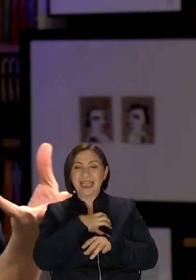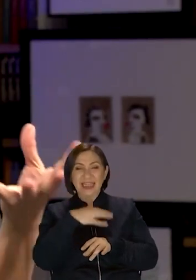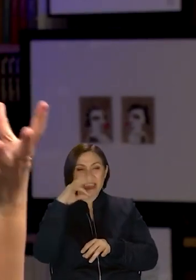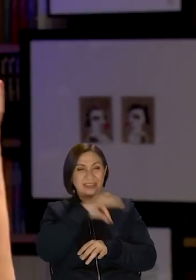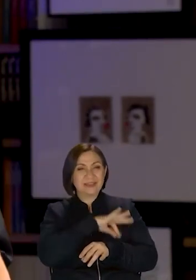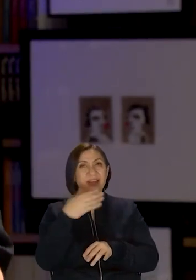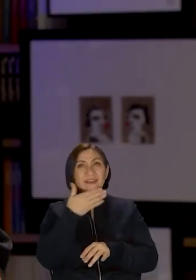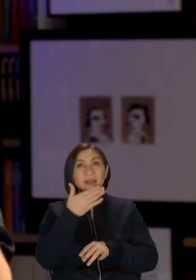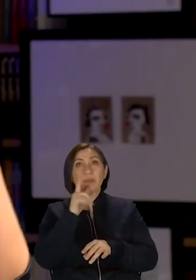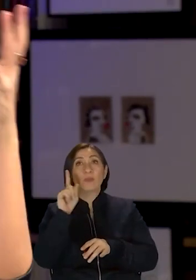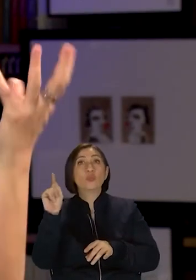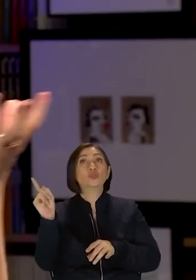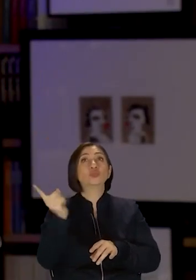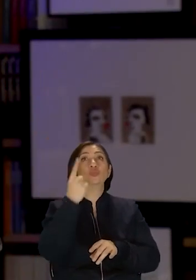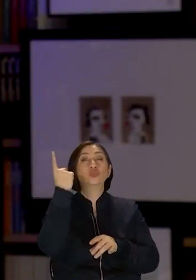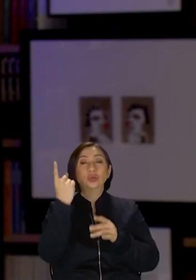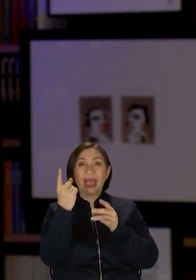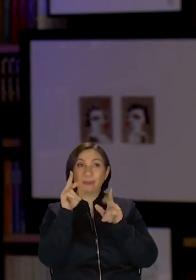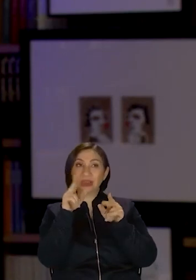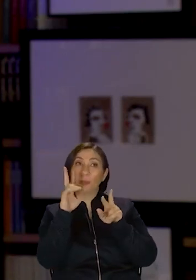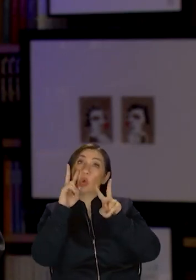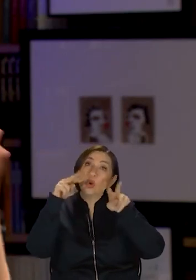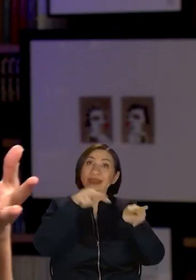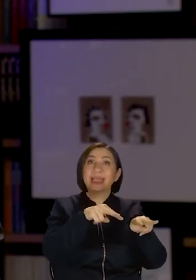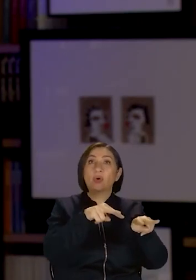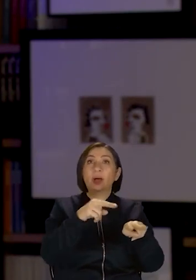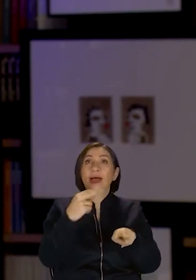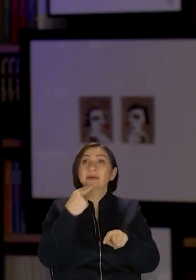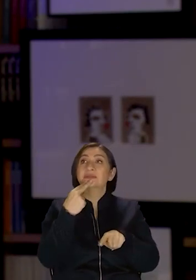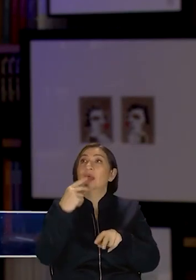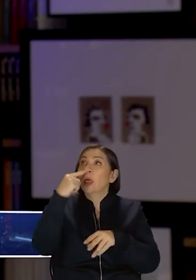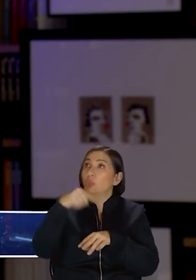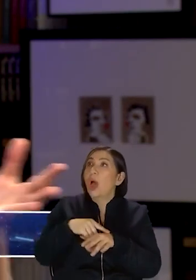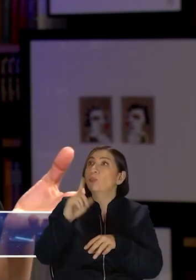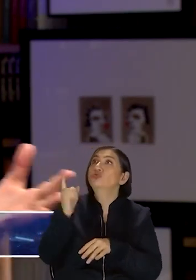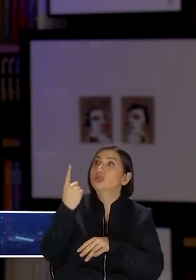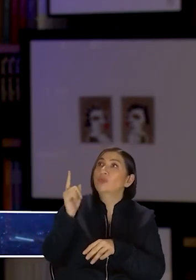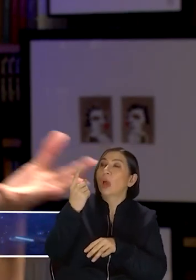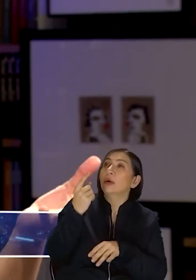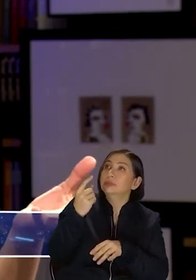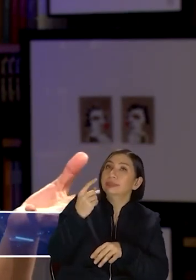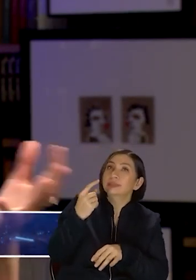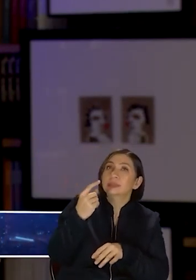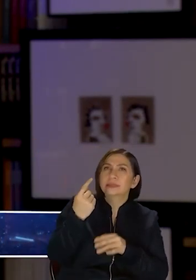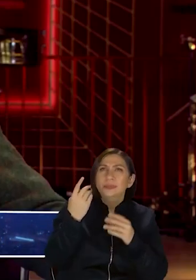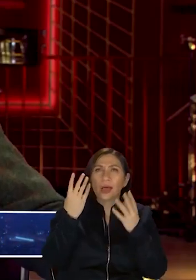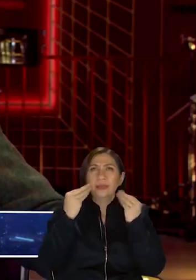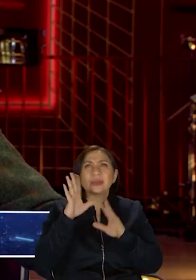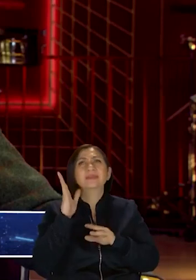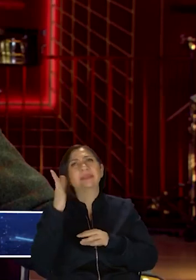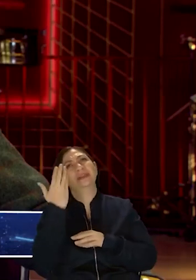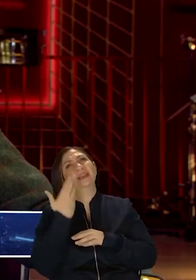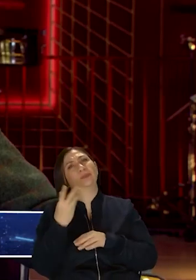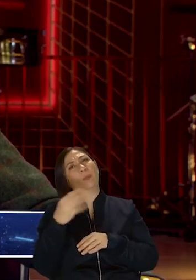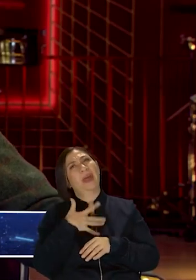çıkarı uğruna bir mucize kalıbına sokuyor. Ve kız da buna inanıyor. Aslında bir mucize yok. Anlamıyorum. Gidip seyredeceğim. Çok